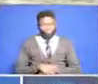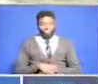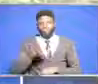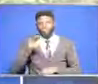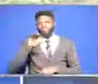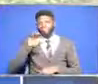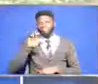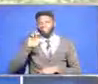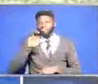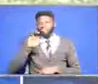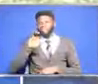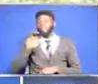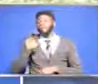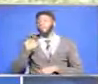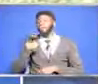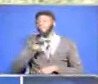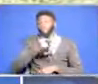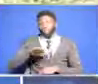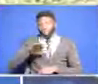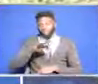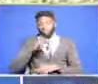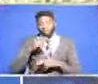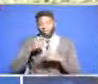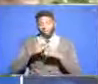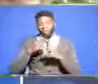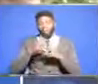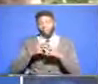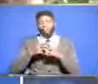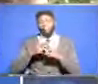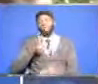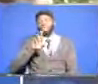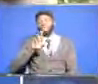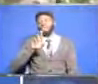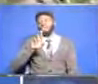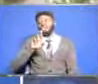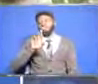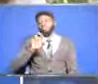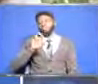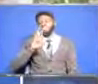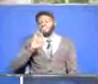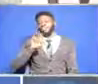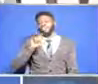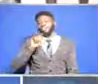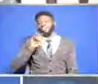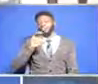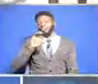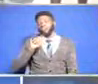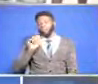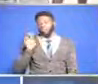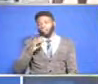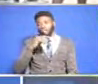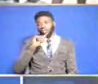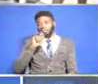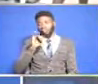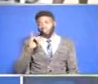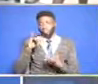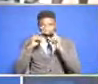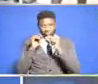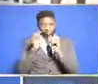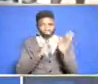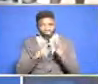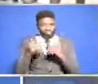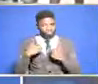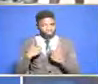Gati, amesema baada ya kupitisha mswada huo, mipango imewekwa ya kuorodhesha miji na manispaa